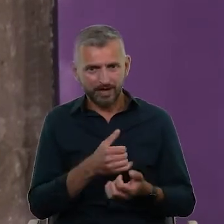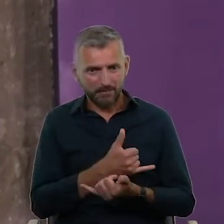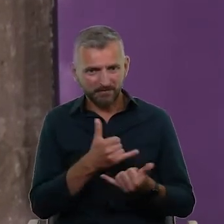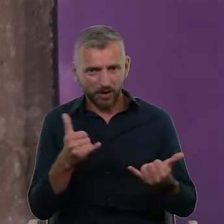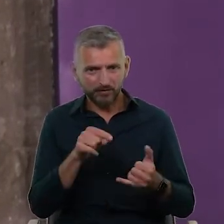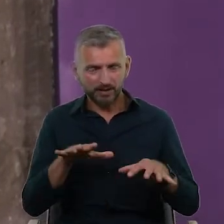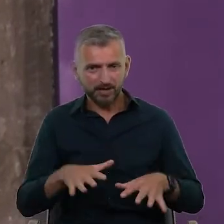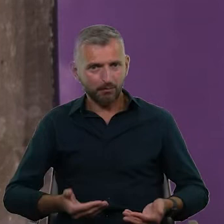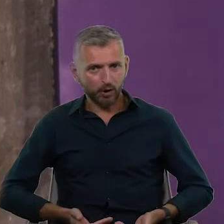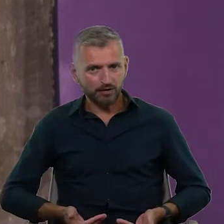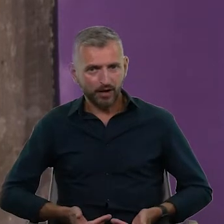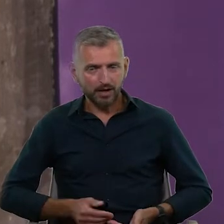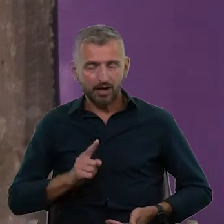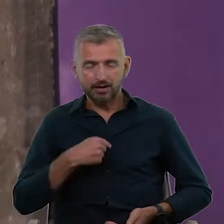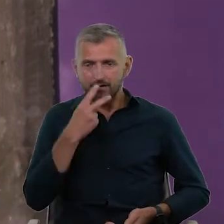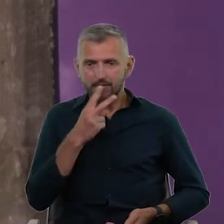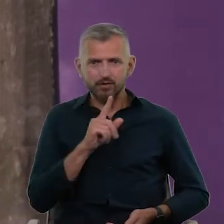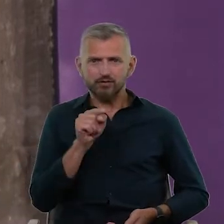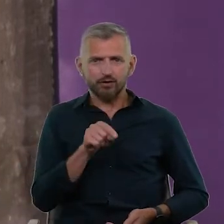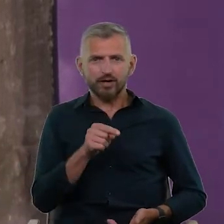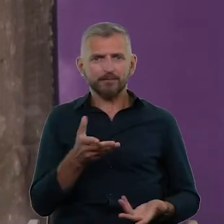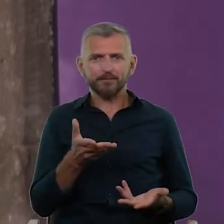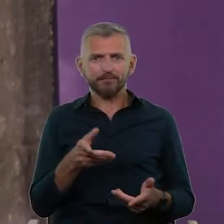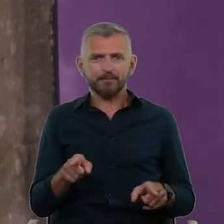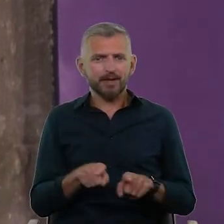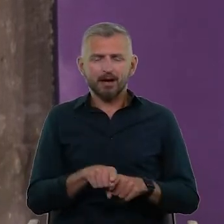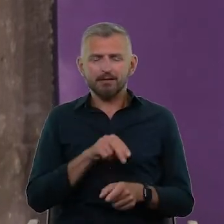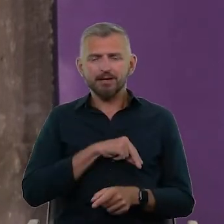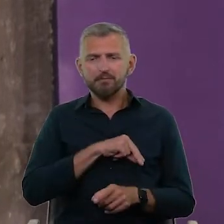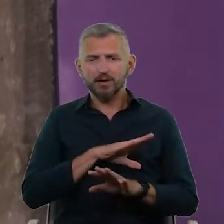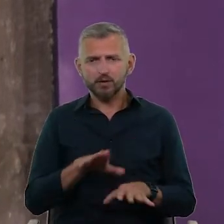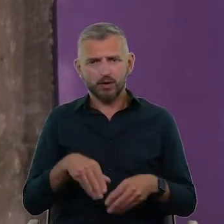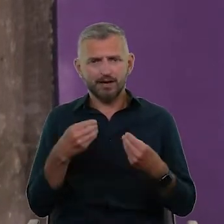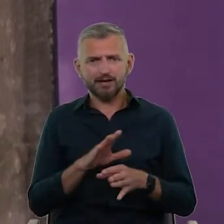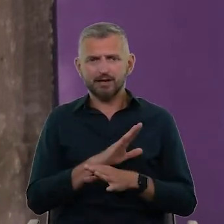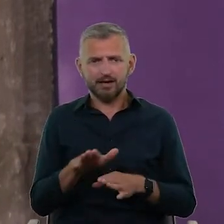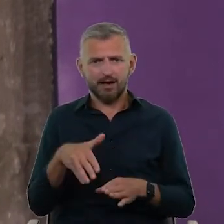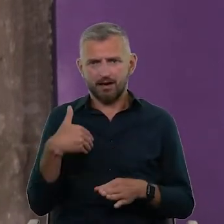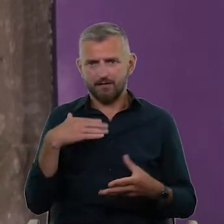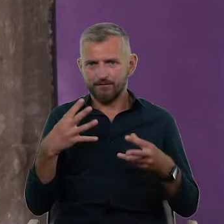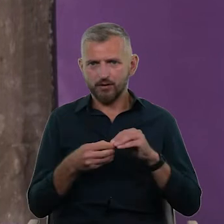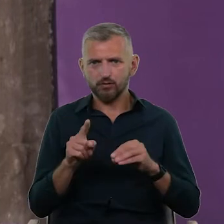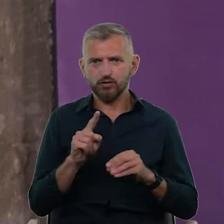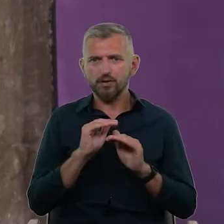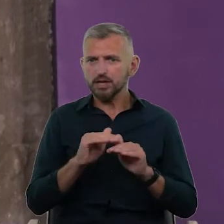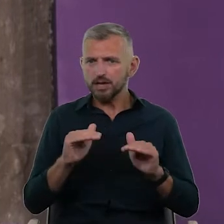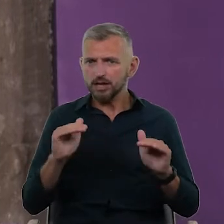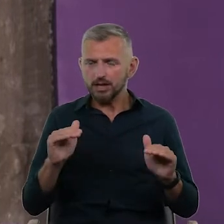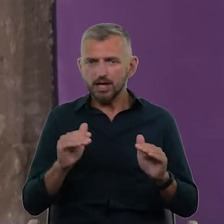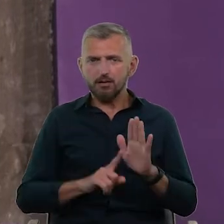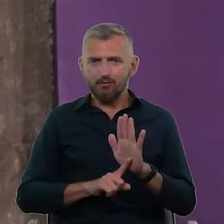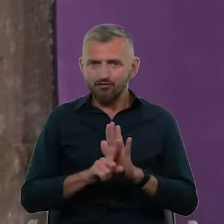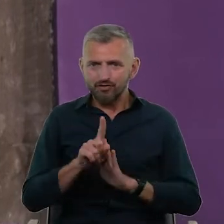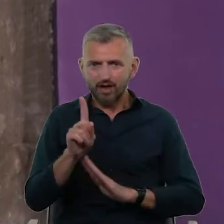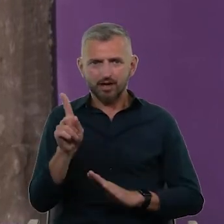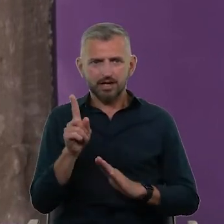місцях проживання, але я бачу, що вона ну, так не працює і не дає ще того ефекту, щоб діти